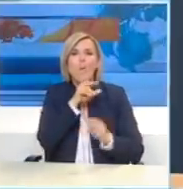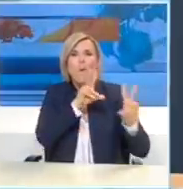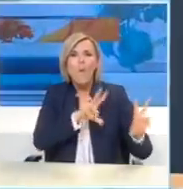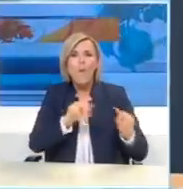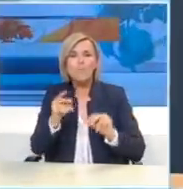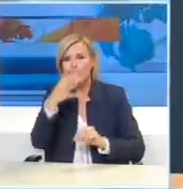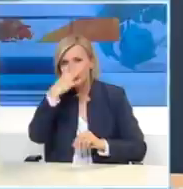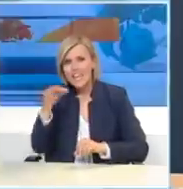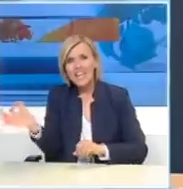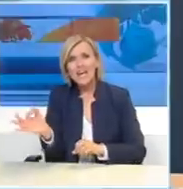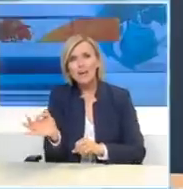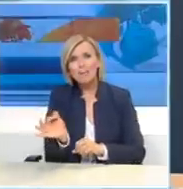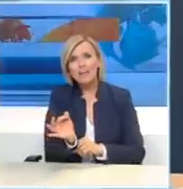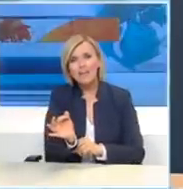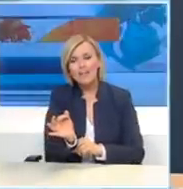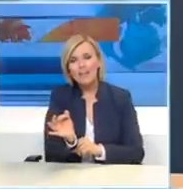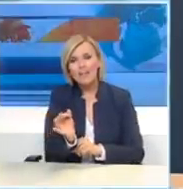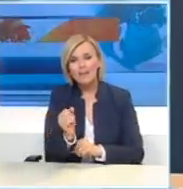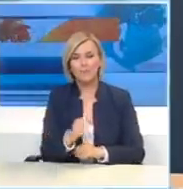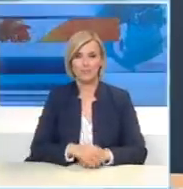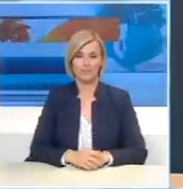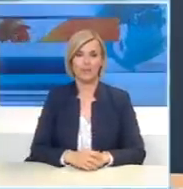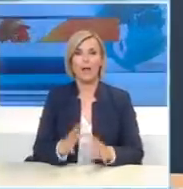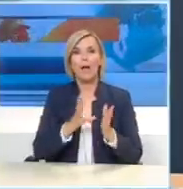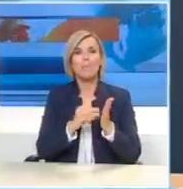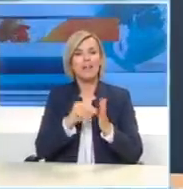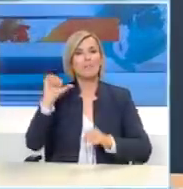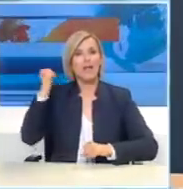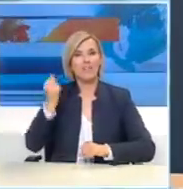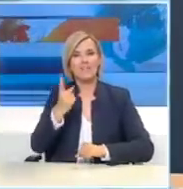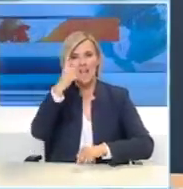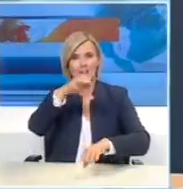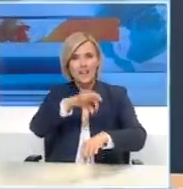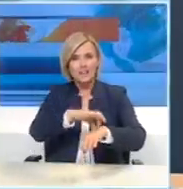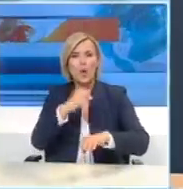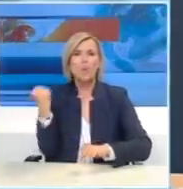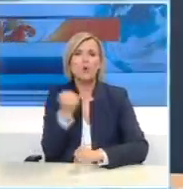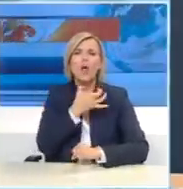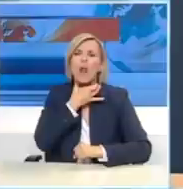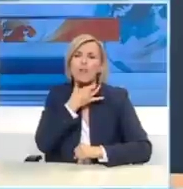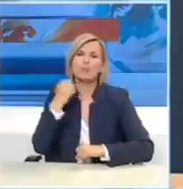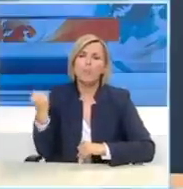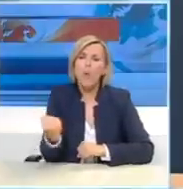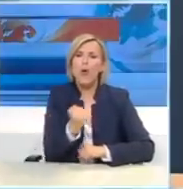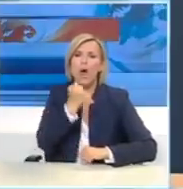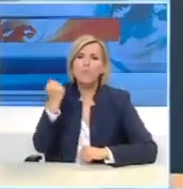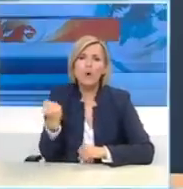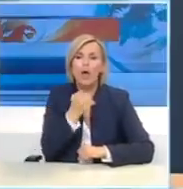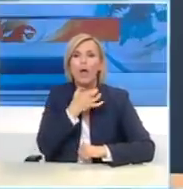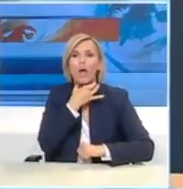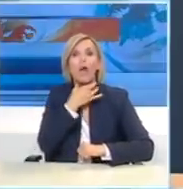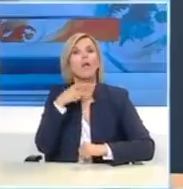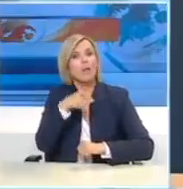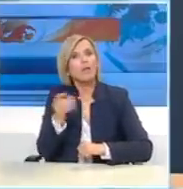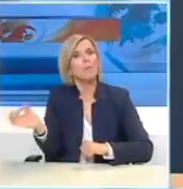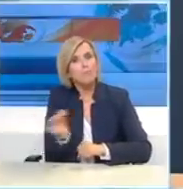συμπτωματολογία. Σας μίλησα χτες για ένα περιστατικό που είχε χαμηλή, που είχε ένα πονόλαιμο και δεν το είχε αξιολογήσει σωστά και οδήγησε σε